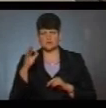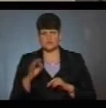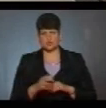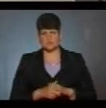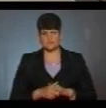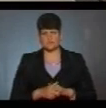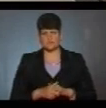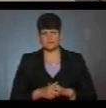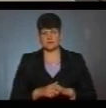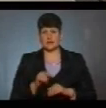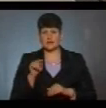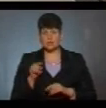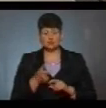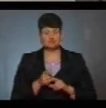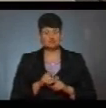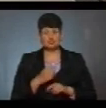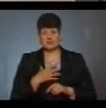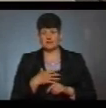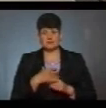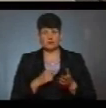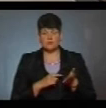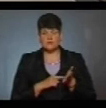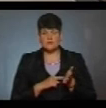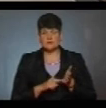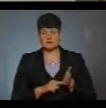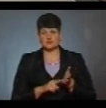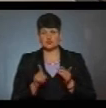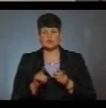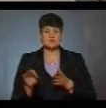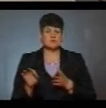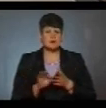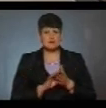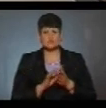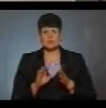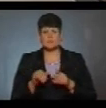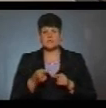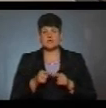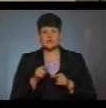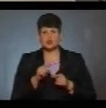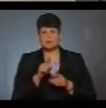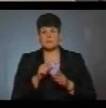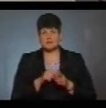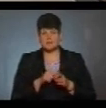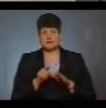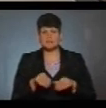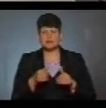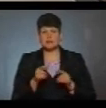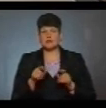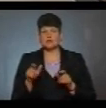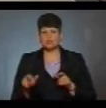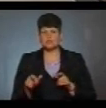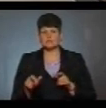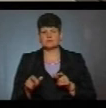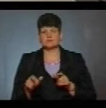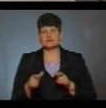5,4%. Але тут дуже важливо зазначити, що одразу після цього питання ми задали людям